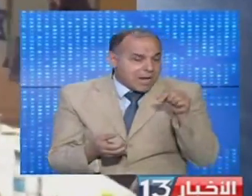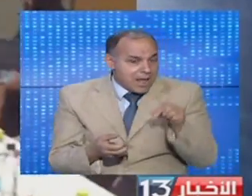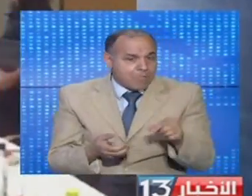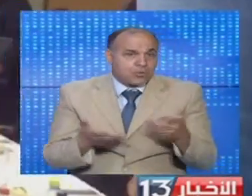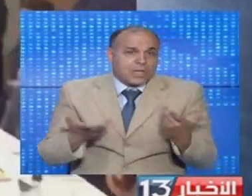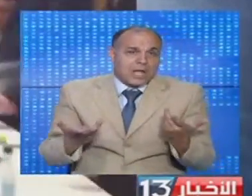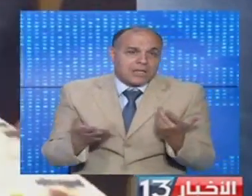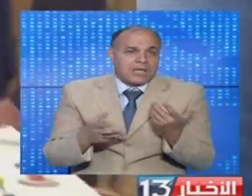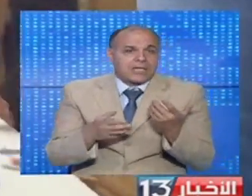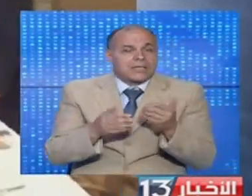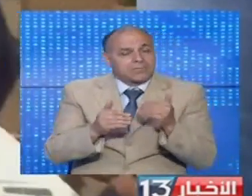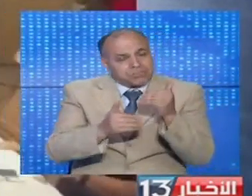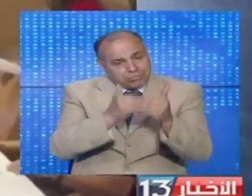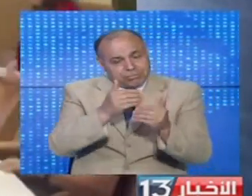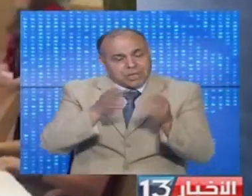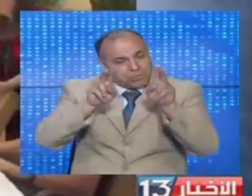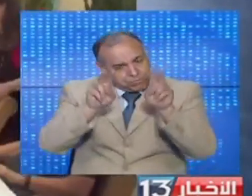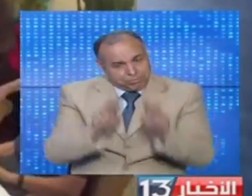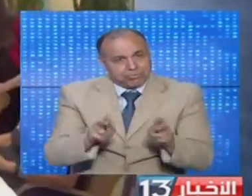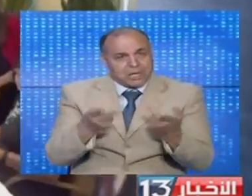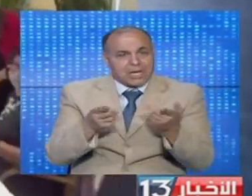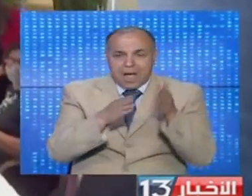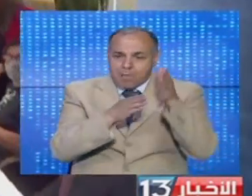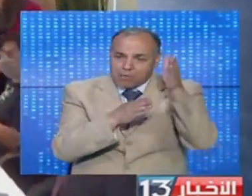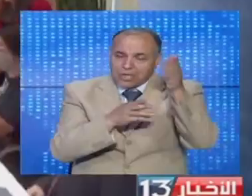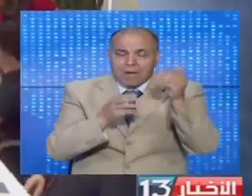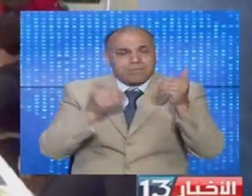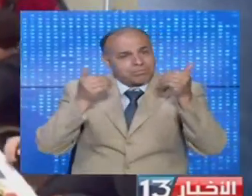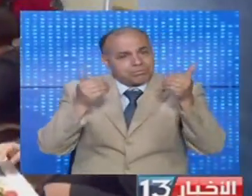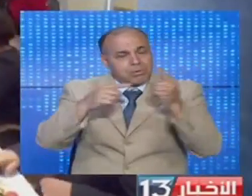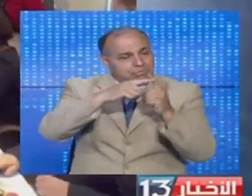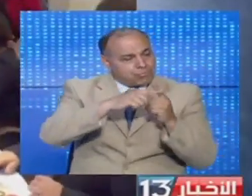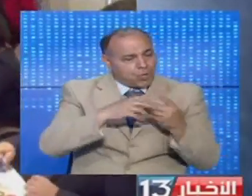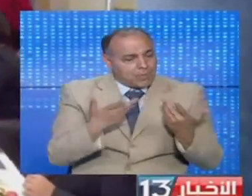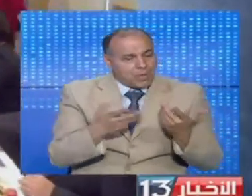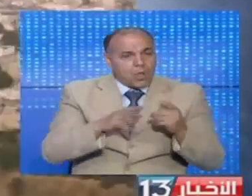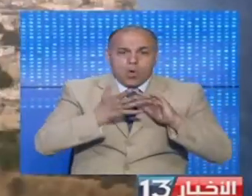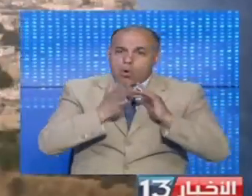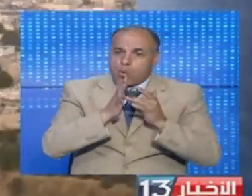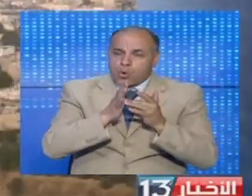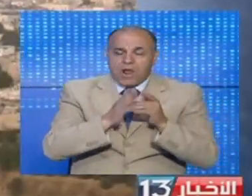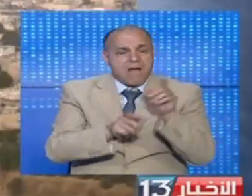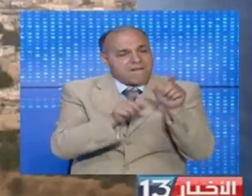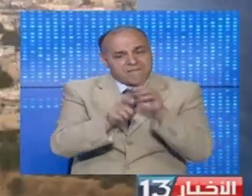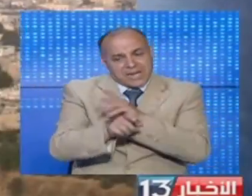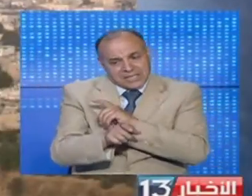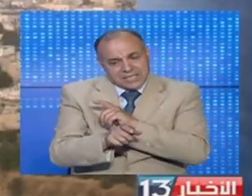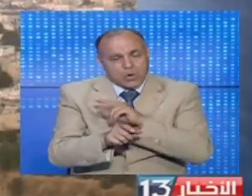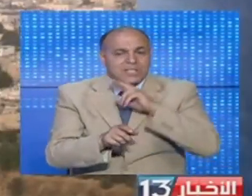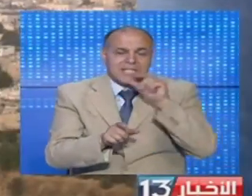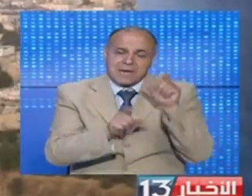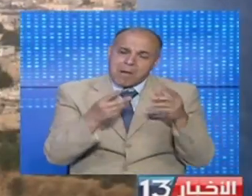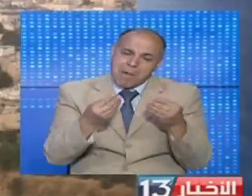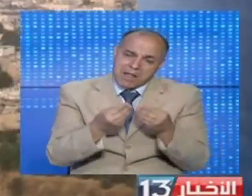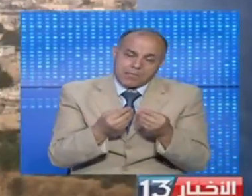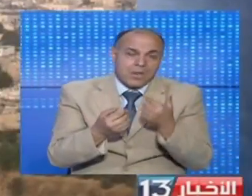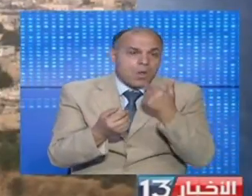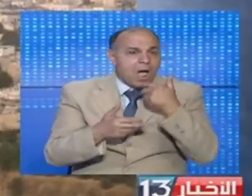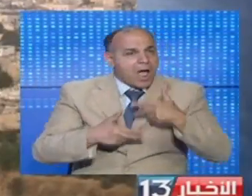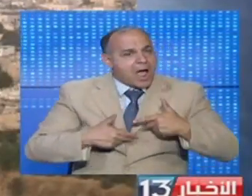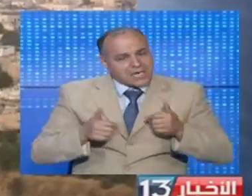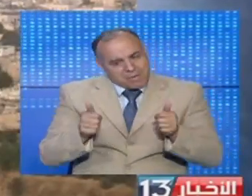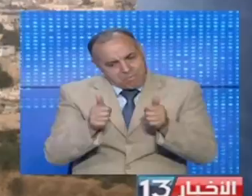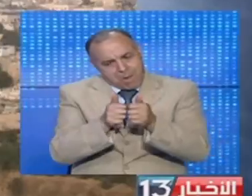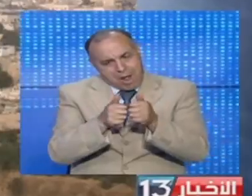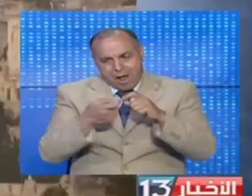لتحقيق تقدم حقيقي نحو مستقبل اكثر ايجابيه لكل من الفلسطينيين والاسرائيليين والعيش جنبا